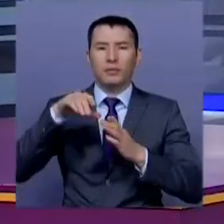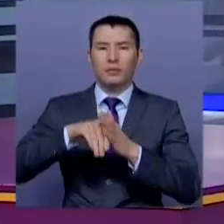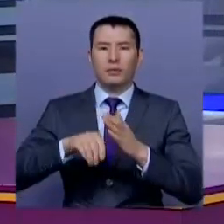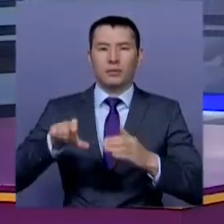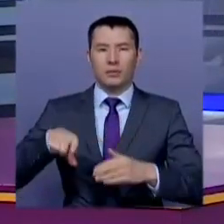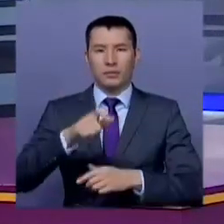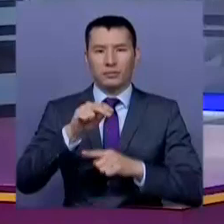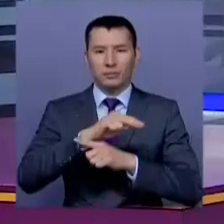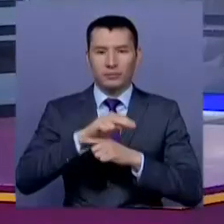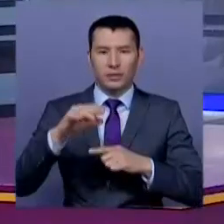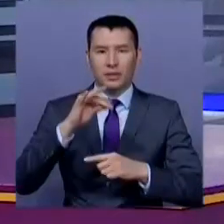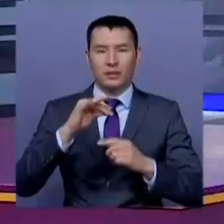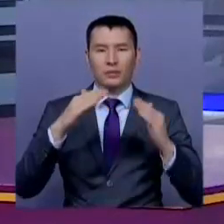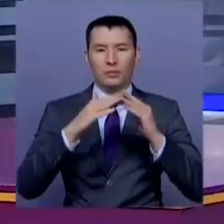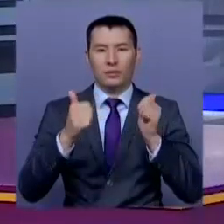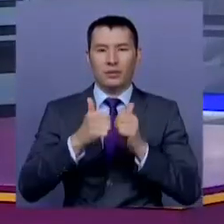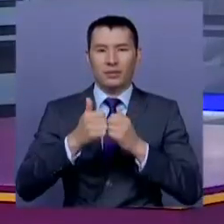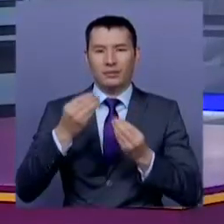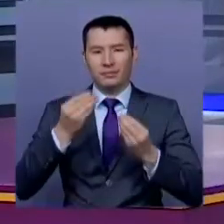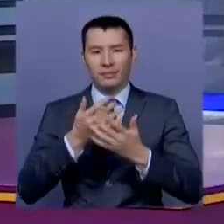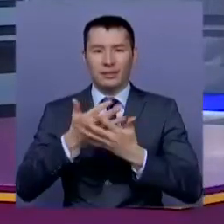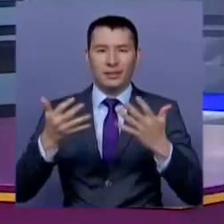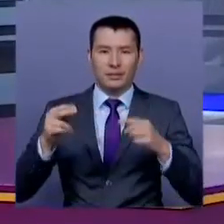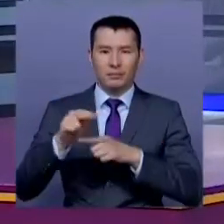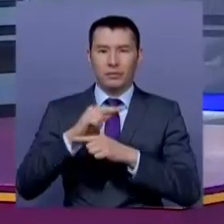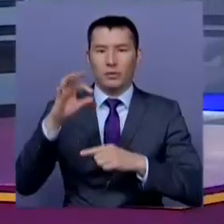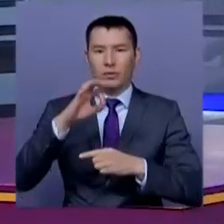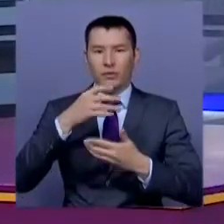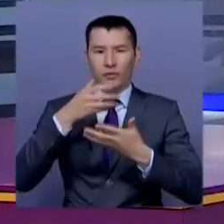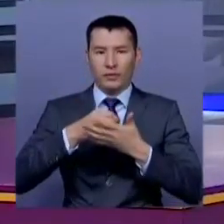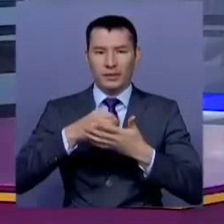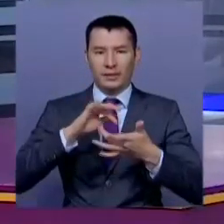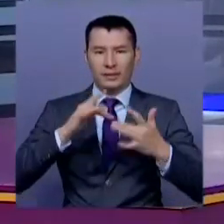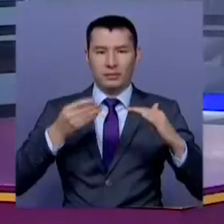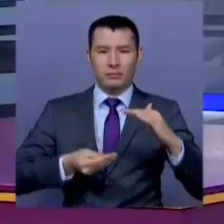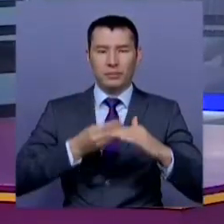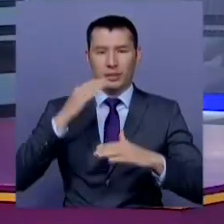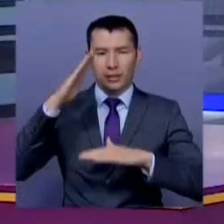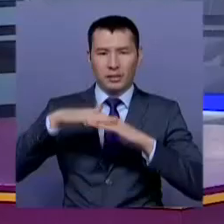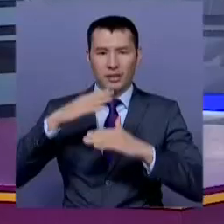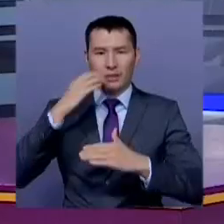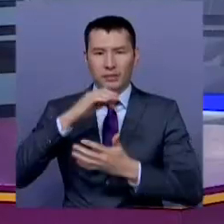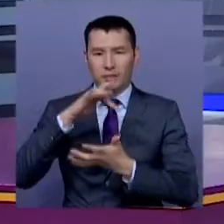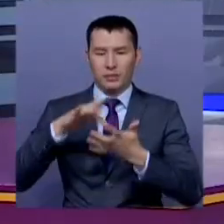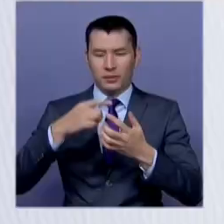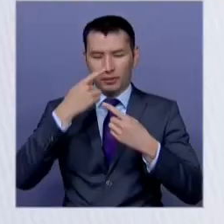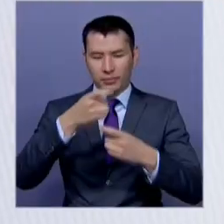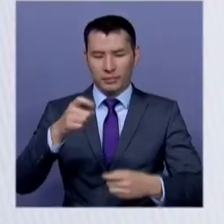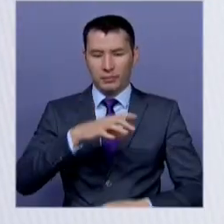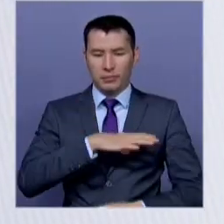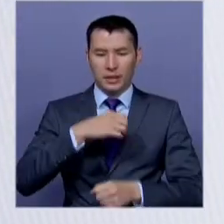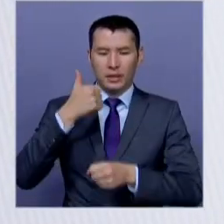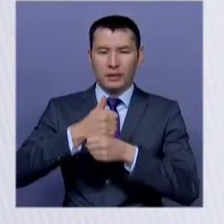ремонт дорог и благоустройство общественных пространств. Об этом на своей страничке в Инстаграм написал Аким Бакыджан Сагентаев. Глава